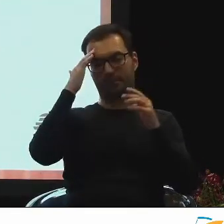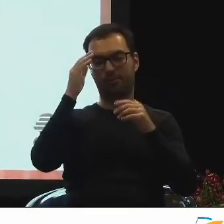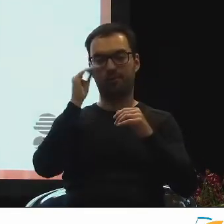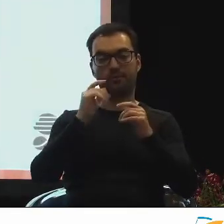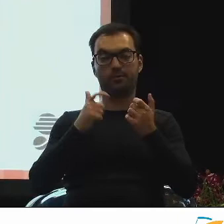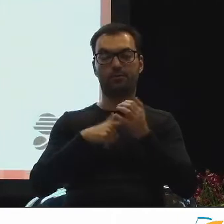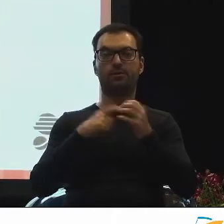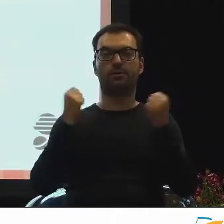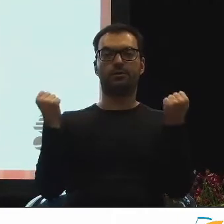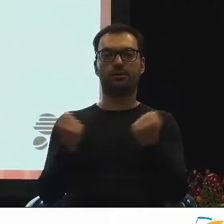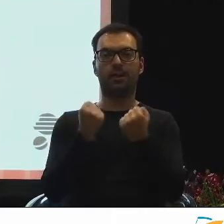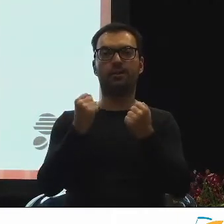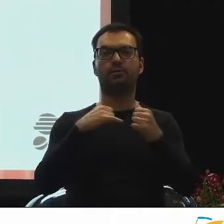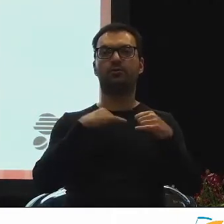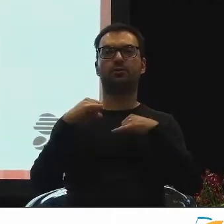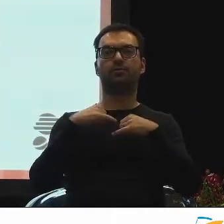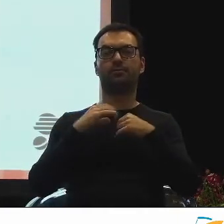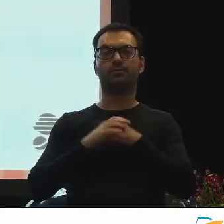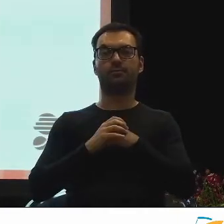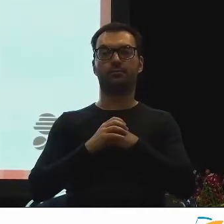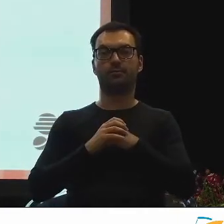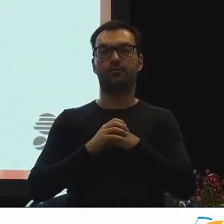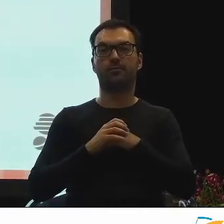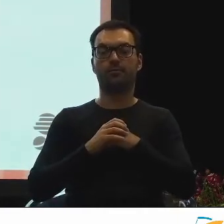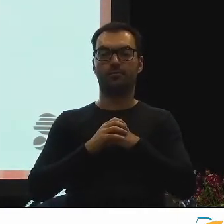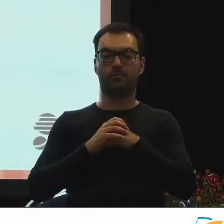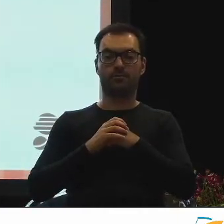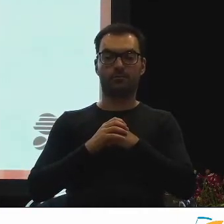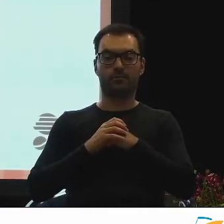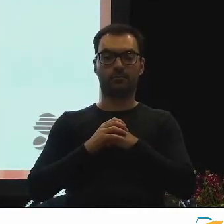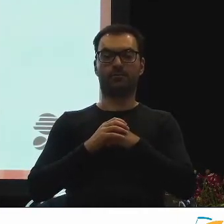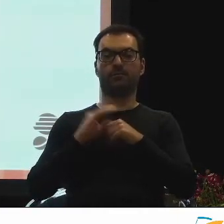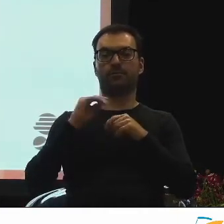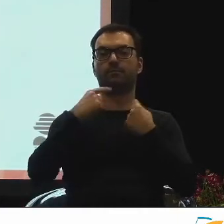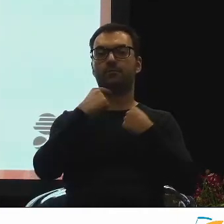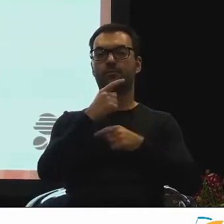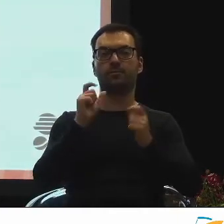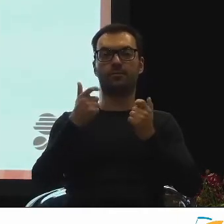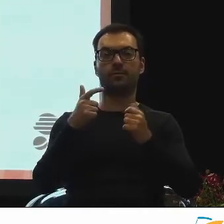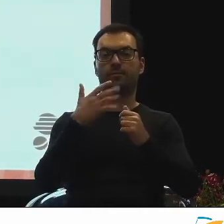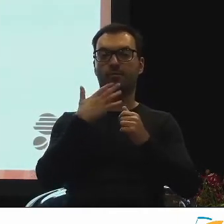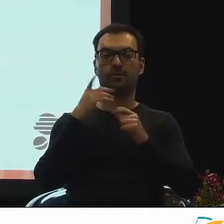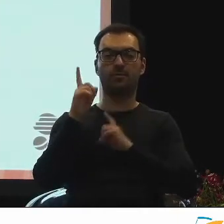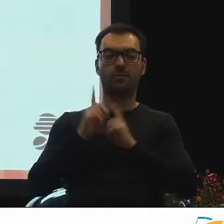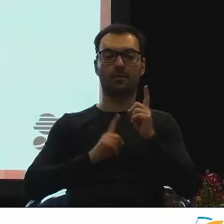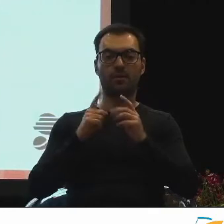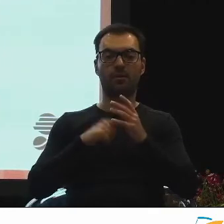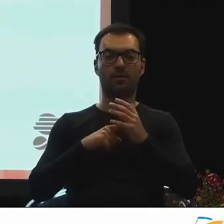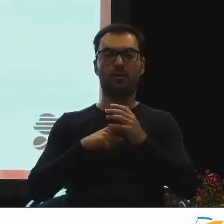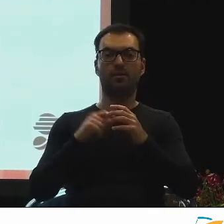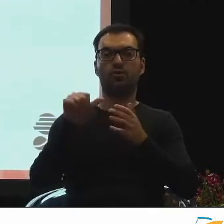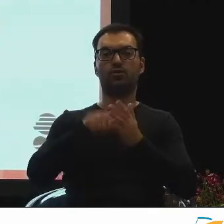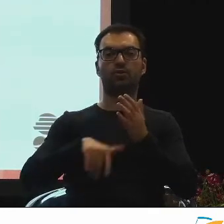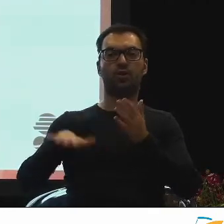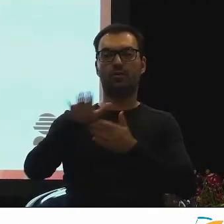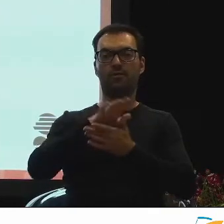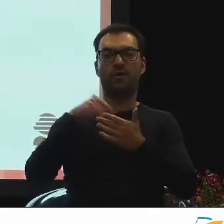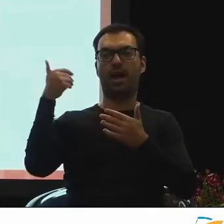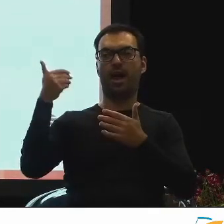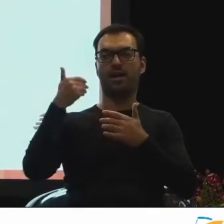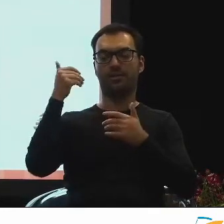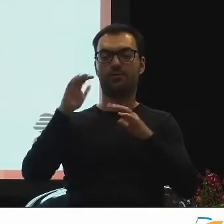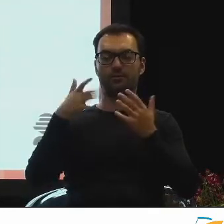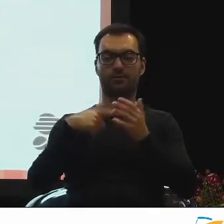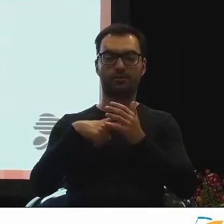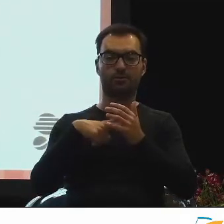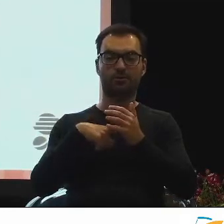o zaangażowaniu rządów. Ale też zwróciłbym uwagę na to, o czym się mówi czasami w środowisku akademickim, a